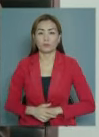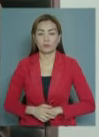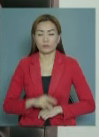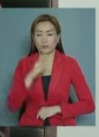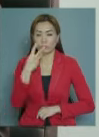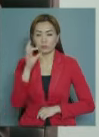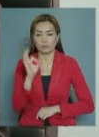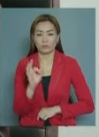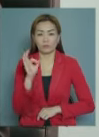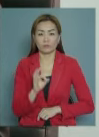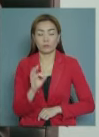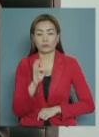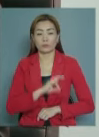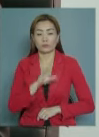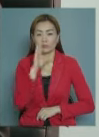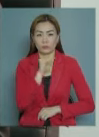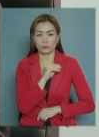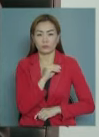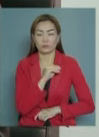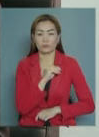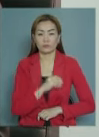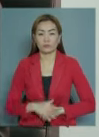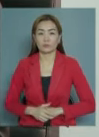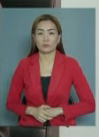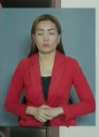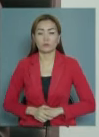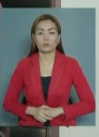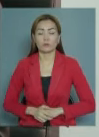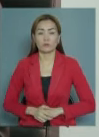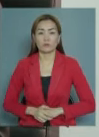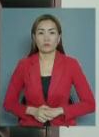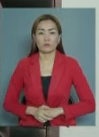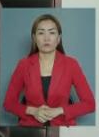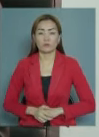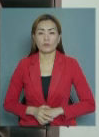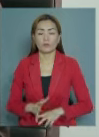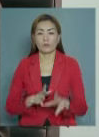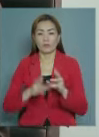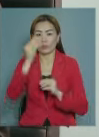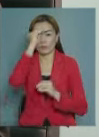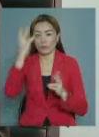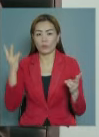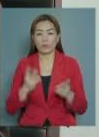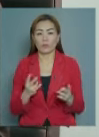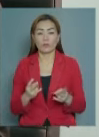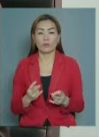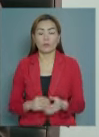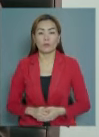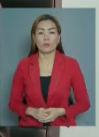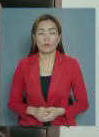жалақының 3%-ын аударады. Бұл жерде ескере айта өтуім керек, ол